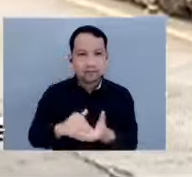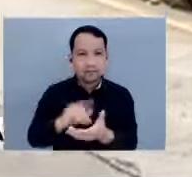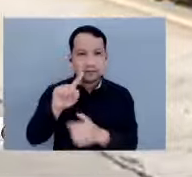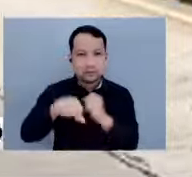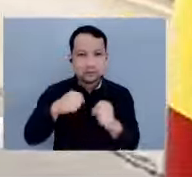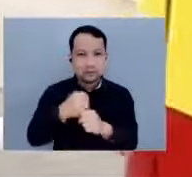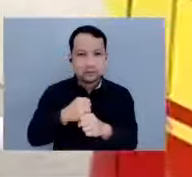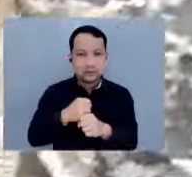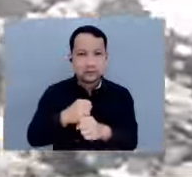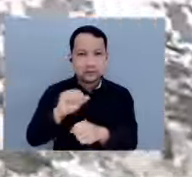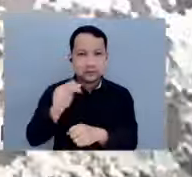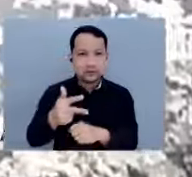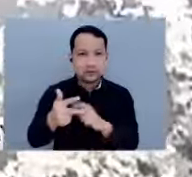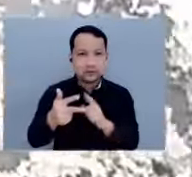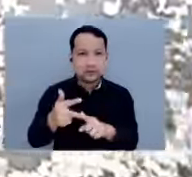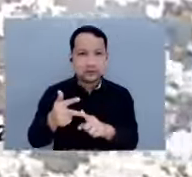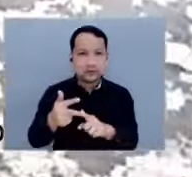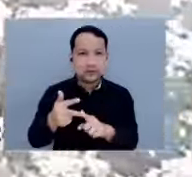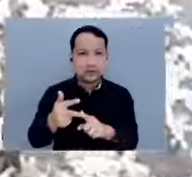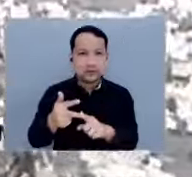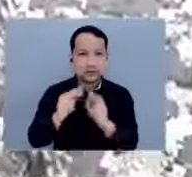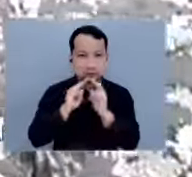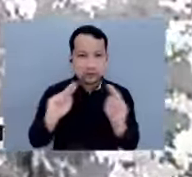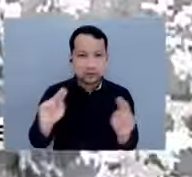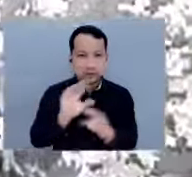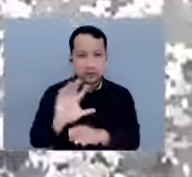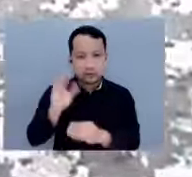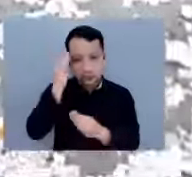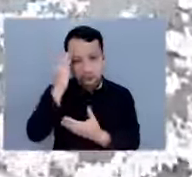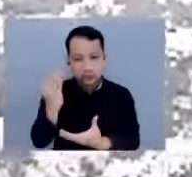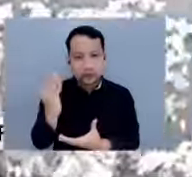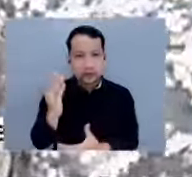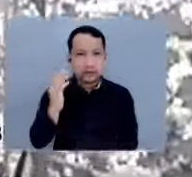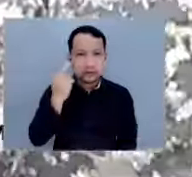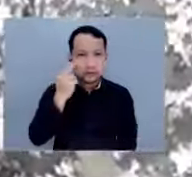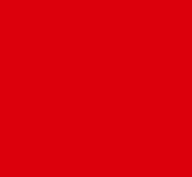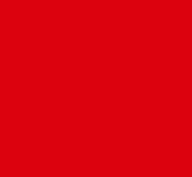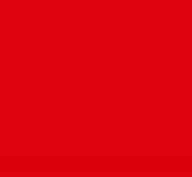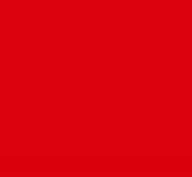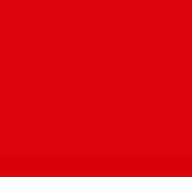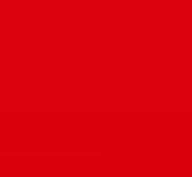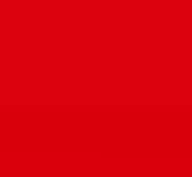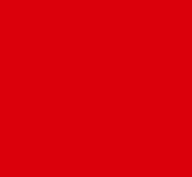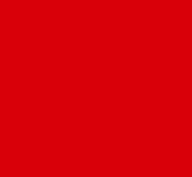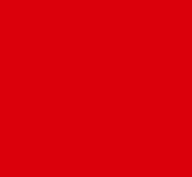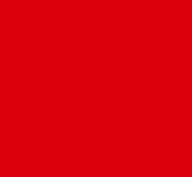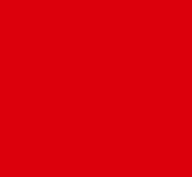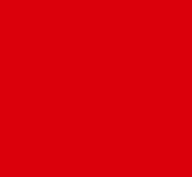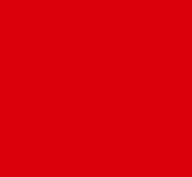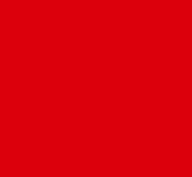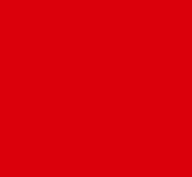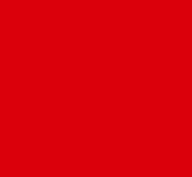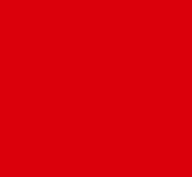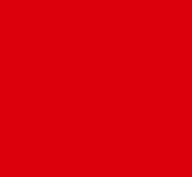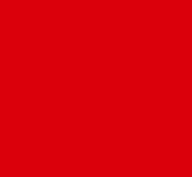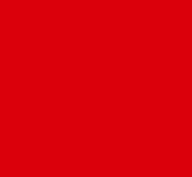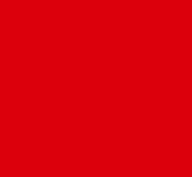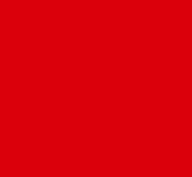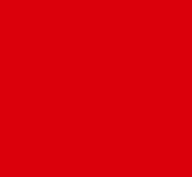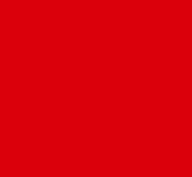third offense. Nagbabalita mula sa frontline, Hannibal Talete, News 5. Mga kapatid, Jess De Los Santos po,